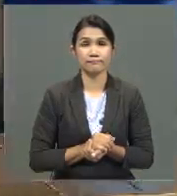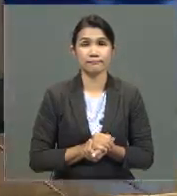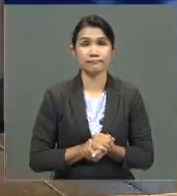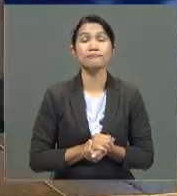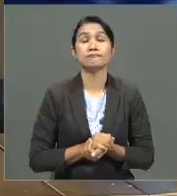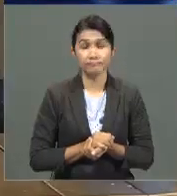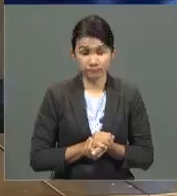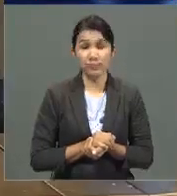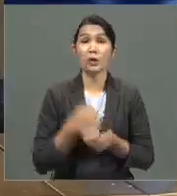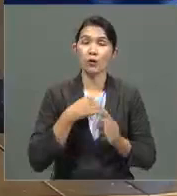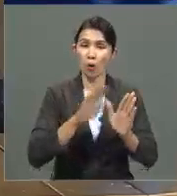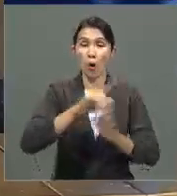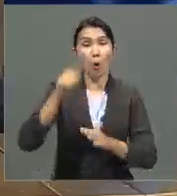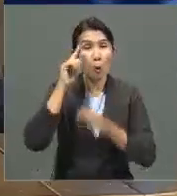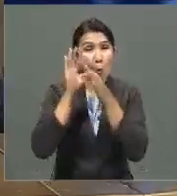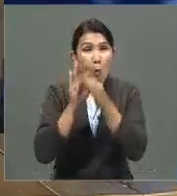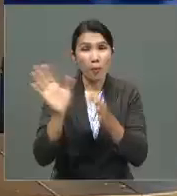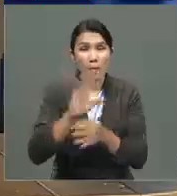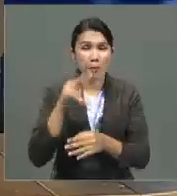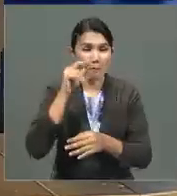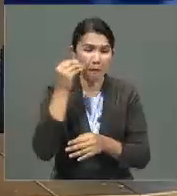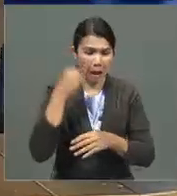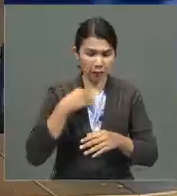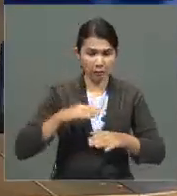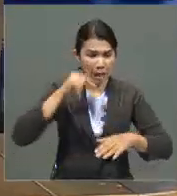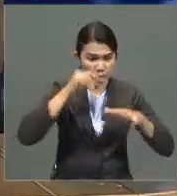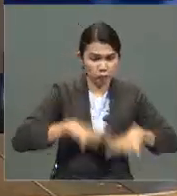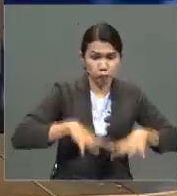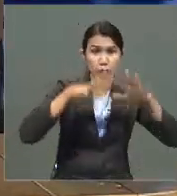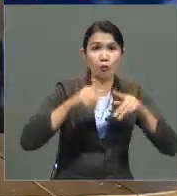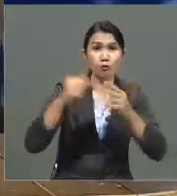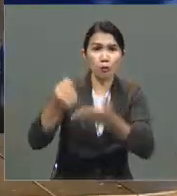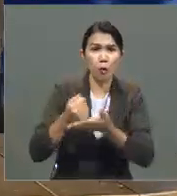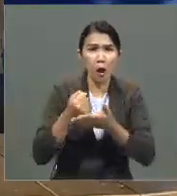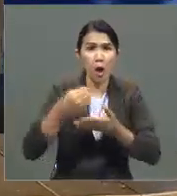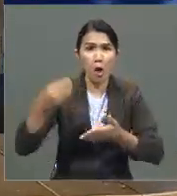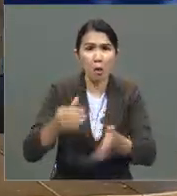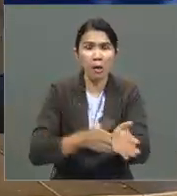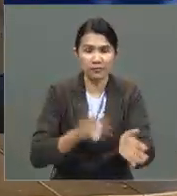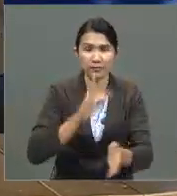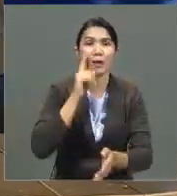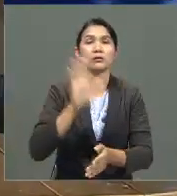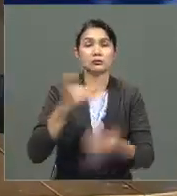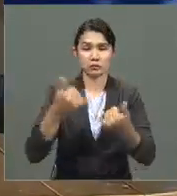ฝากเอาไว้นะครับไม่ต้องกังวลนะฮะว่าบ้านชั้นน้ำท่วมจะได้รับการช่วยเหลือช้าเร็วหรือไม่นะท่านรัฐมนตรีเกษตรสั่งการแล้วนะครับ